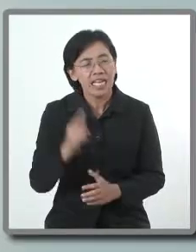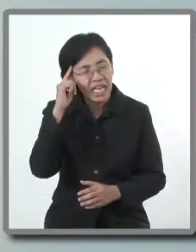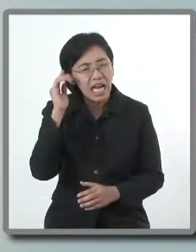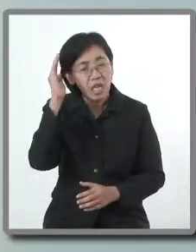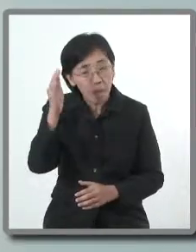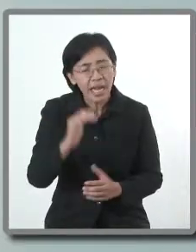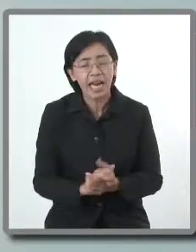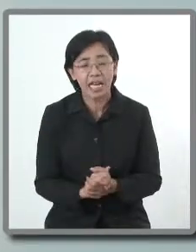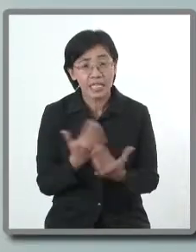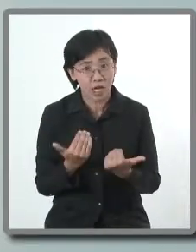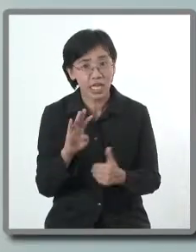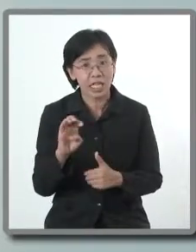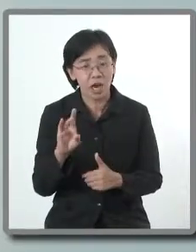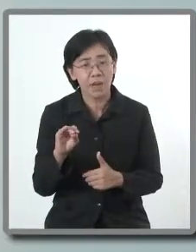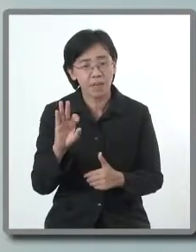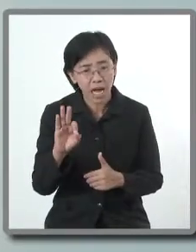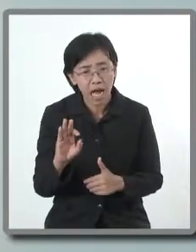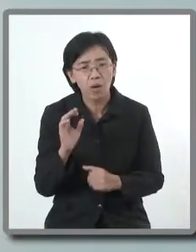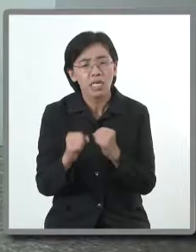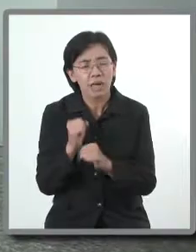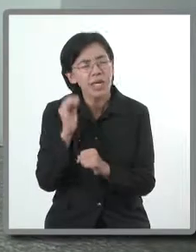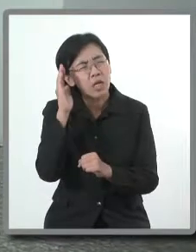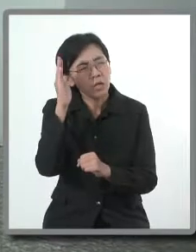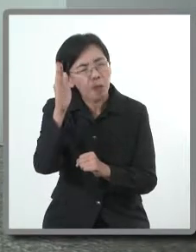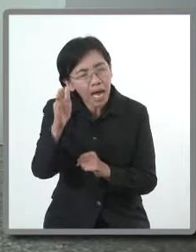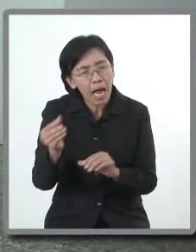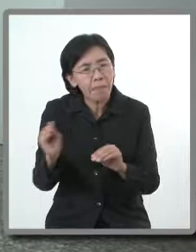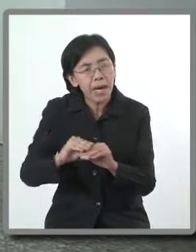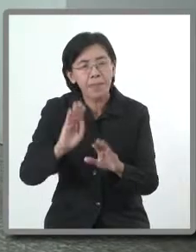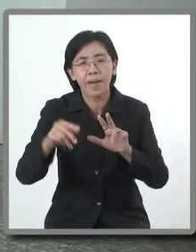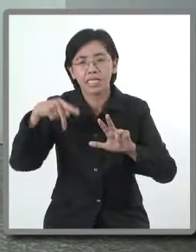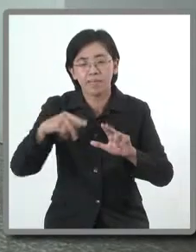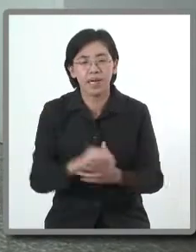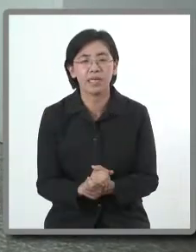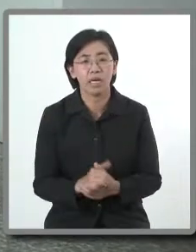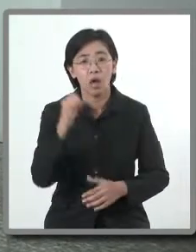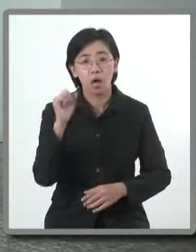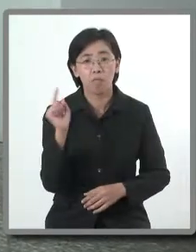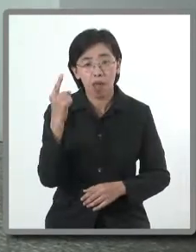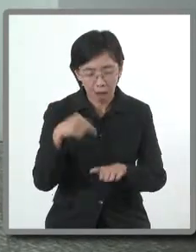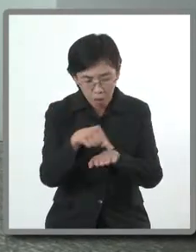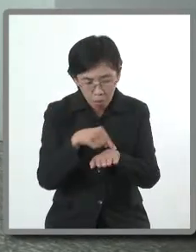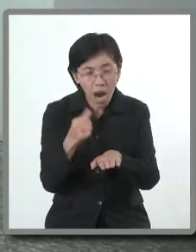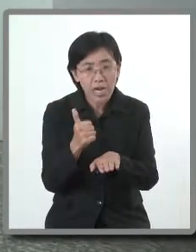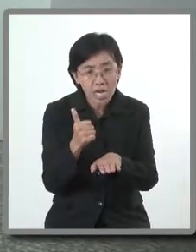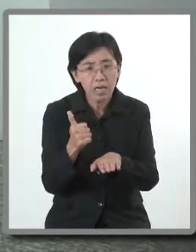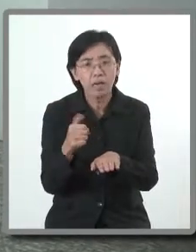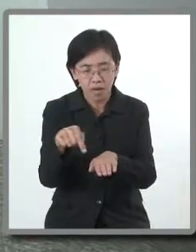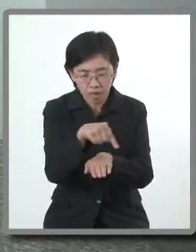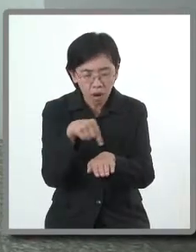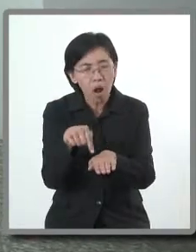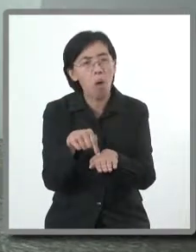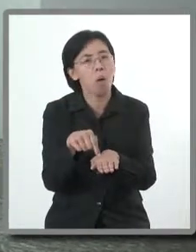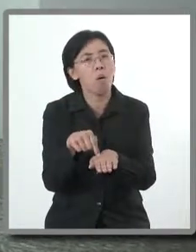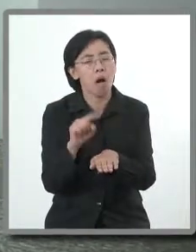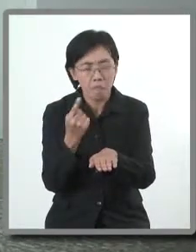งหมดเนี่ยทั้งปีของขนส่งมีประมาณ 3,000 คันการที่เรานำรถใหม่ที่มีคุณภาพดีและก็เป็นรถที่มีความทันสมัย